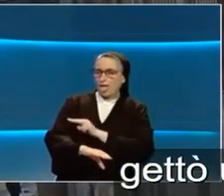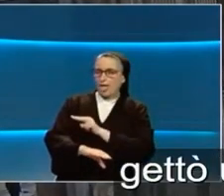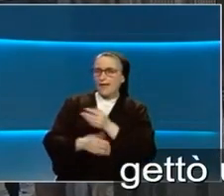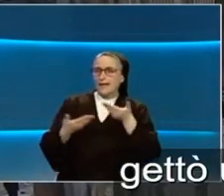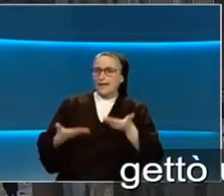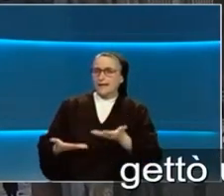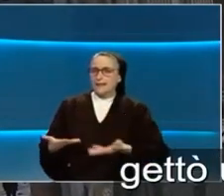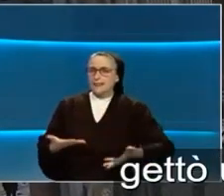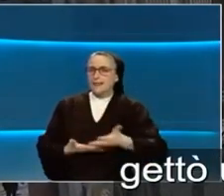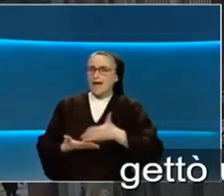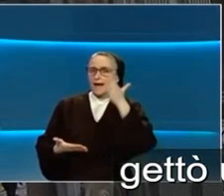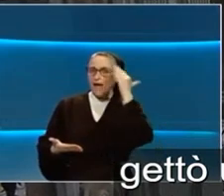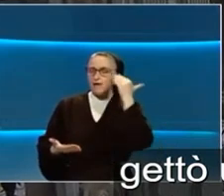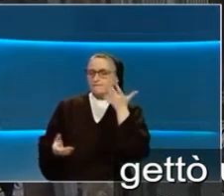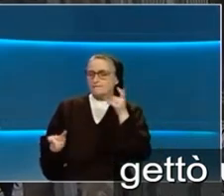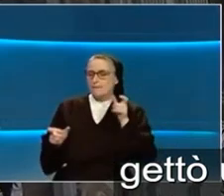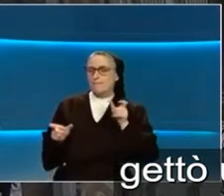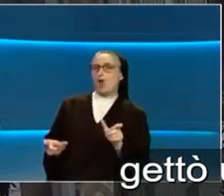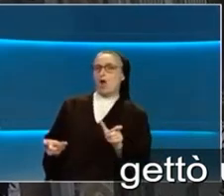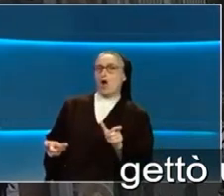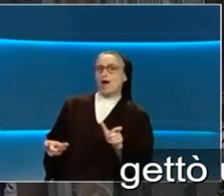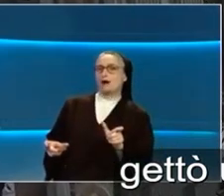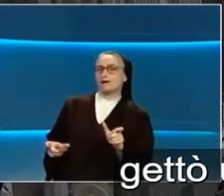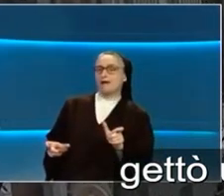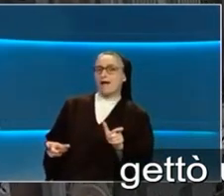egiziani e lo mise in rotta.